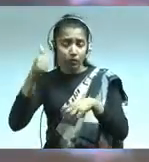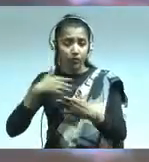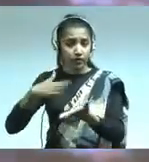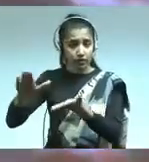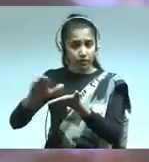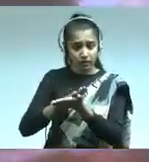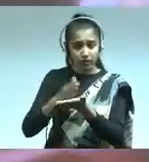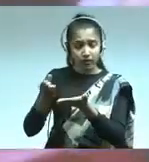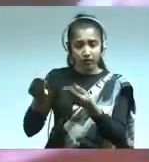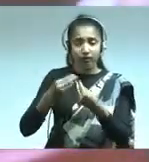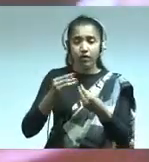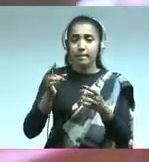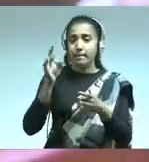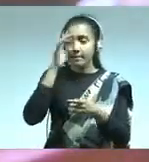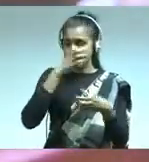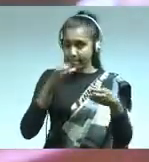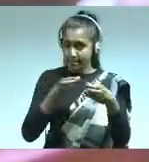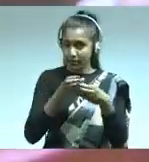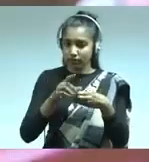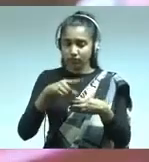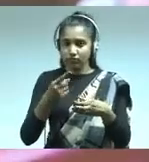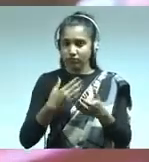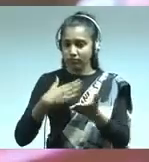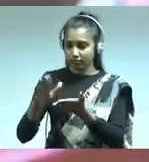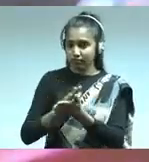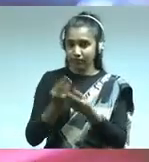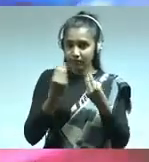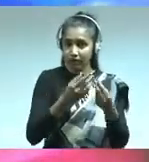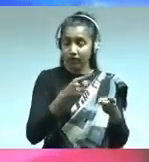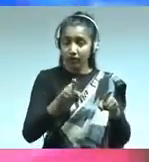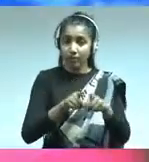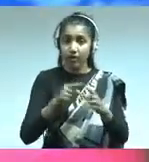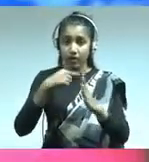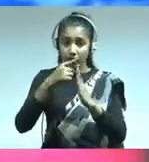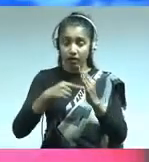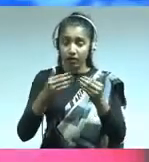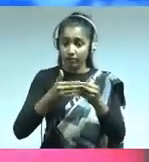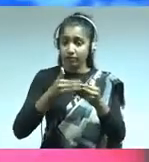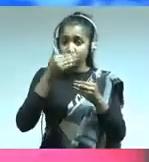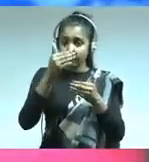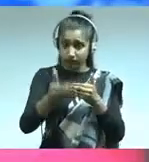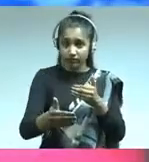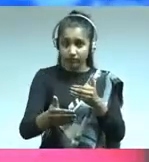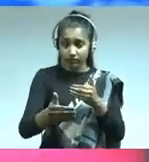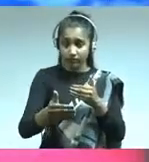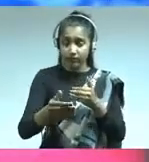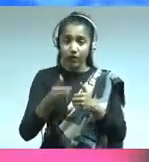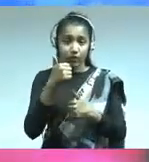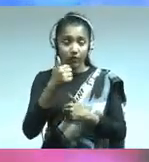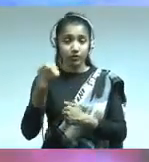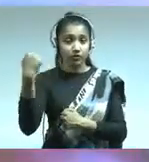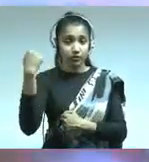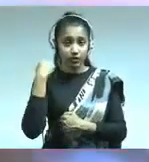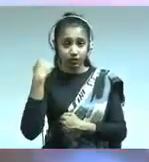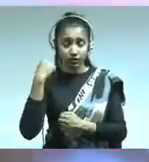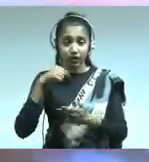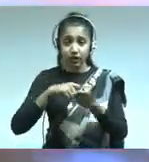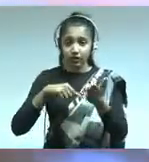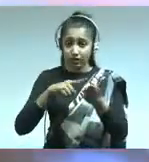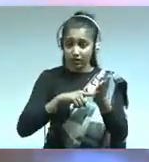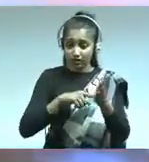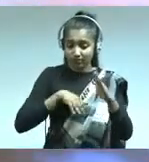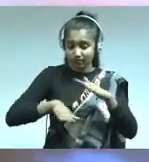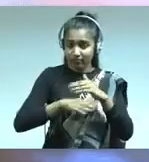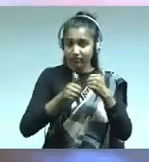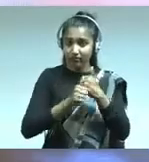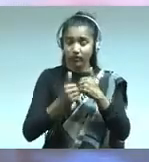පක්ෂයේ සෙසු අංශ වෙත ලබා දෙමින් රටේ අනාගතය වෙනුවෙන් ශක්තිමත් දේශපාලන පදනමක් ගොඩනැගීමට පසුගිය වසර